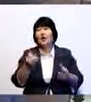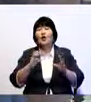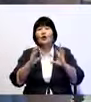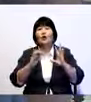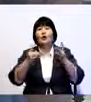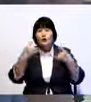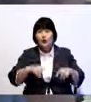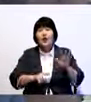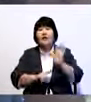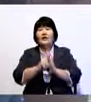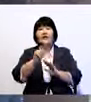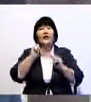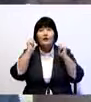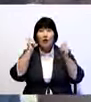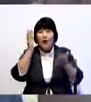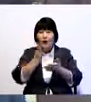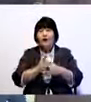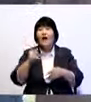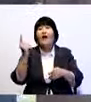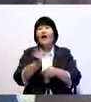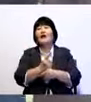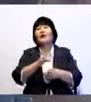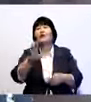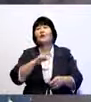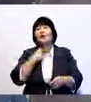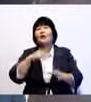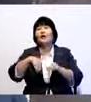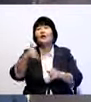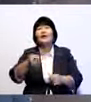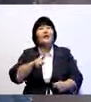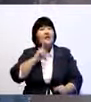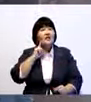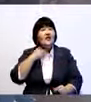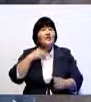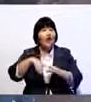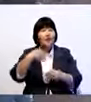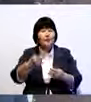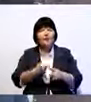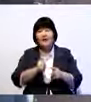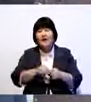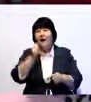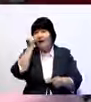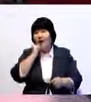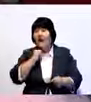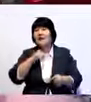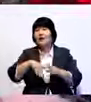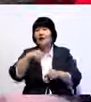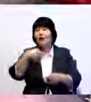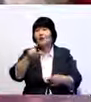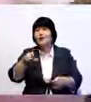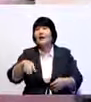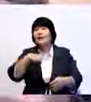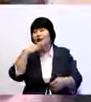келген туған күн иелеріне сонымен қатар алғашқы болып дауыс беруші, ең жас дауыс беруші сонымен қарт дауыс беруші секілді бірқатар